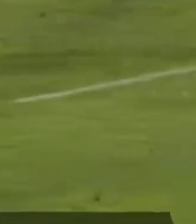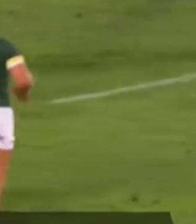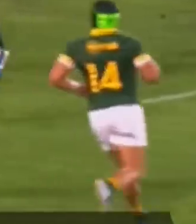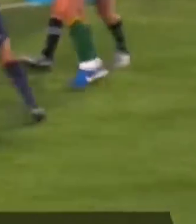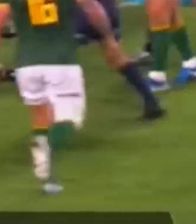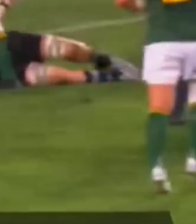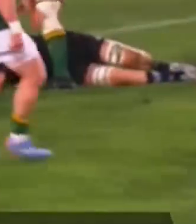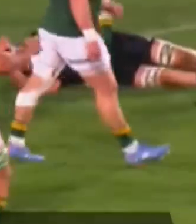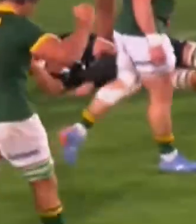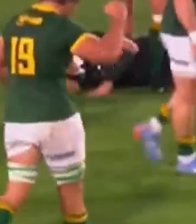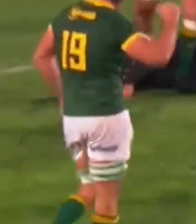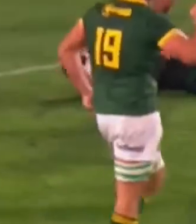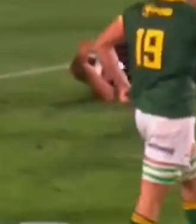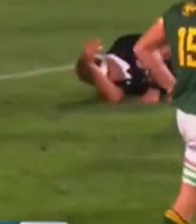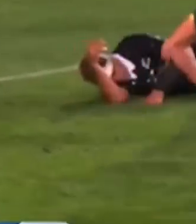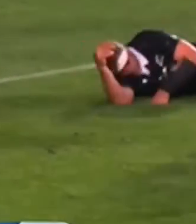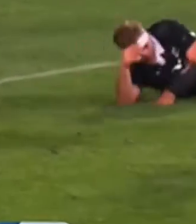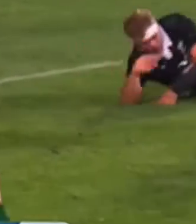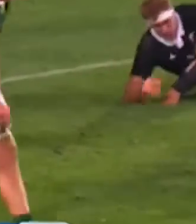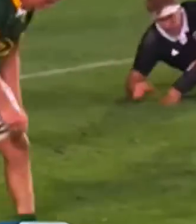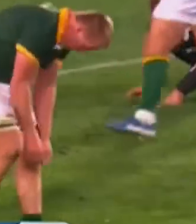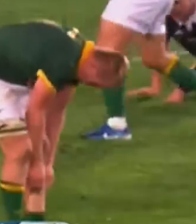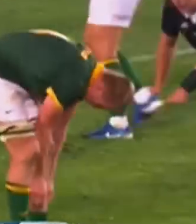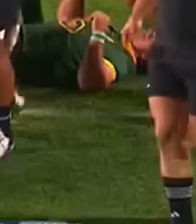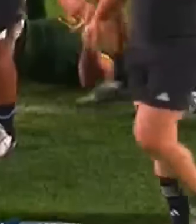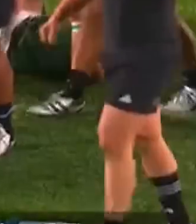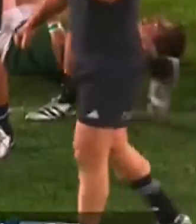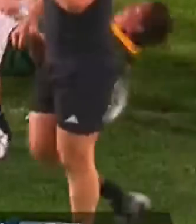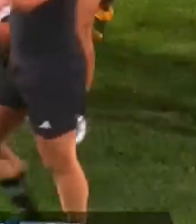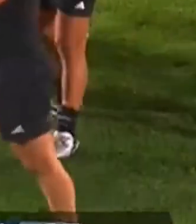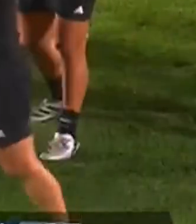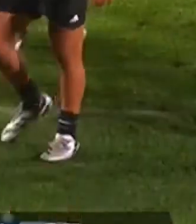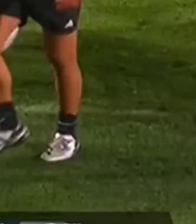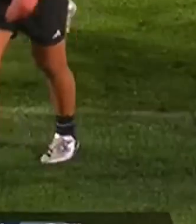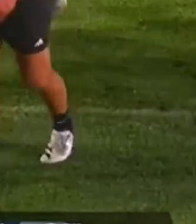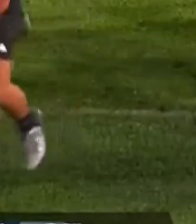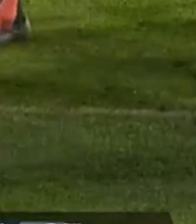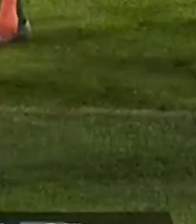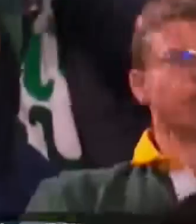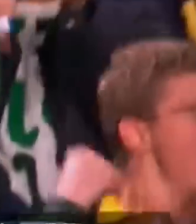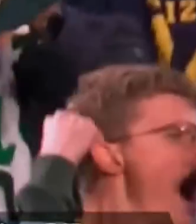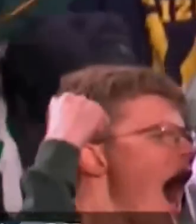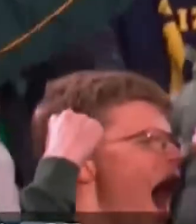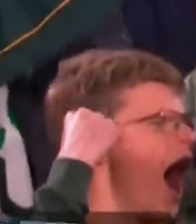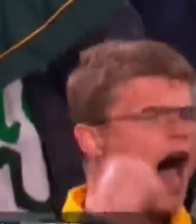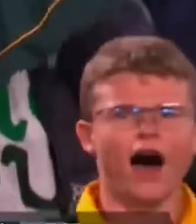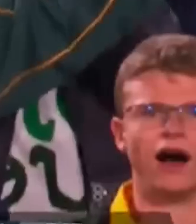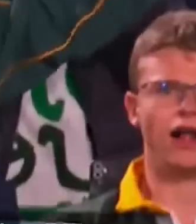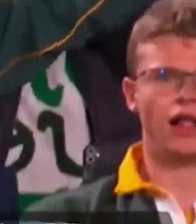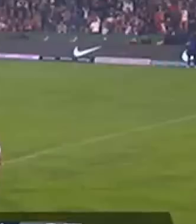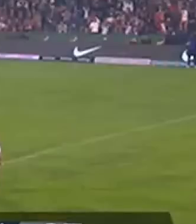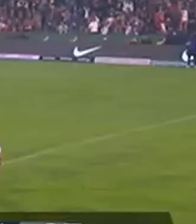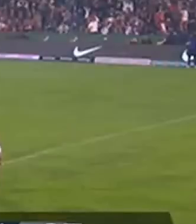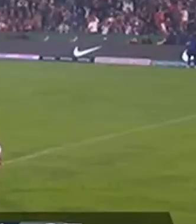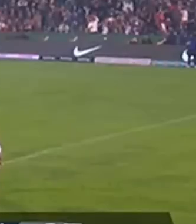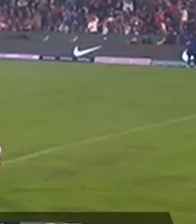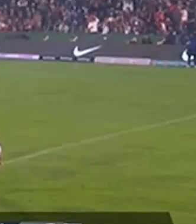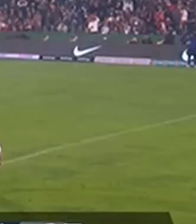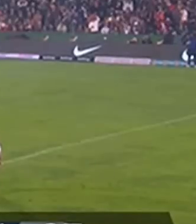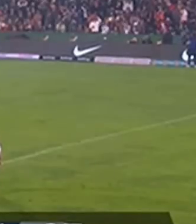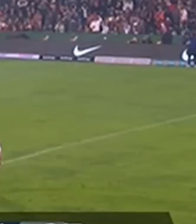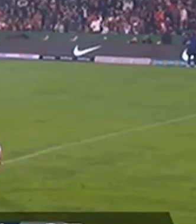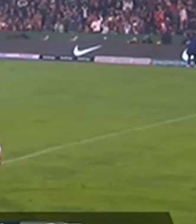Williams en die bal en Williams gaan oor vir Suid-Afrika se 3. Williams gaan oor vir Suid-Afrika se 3. The lead that they